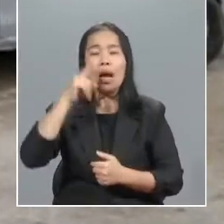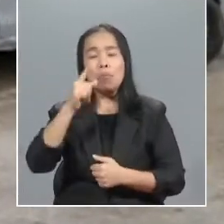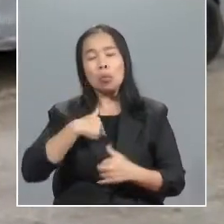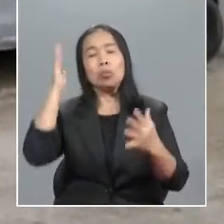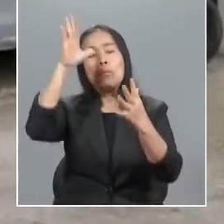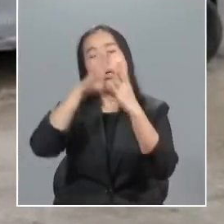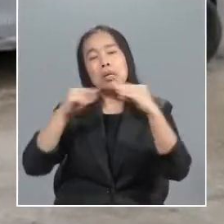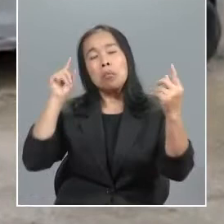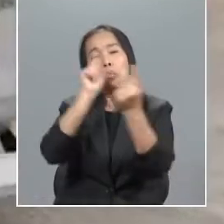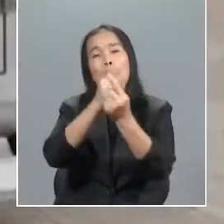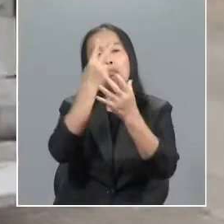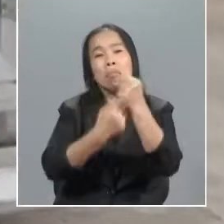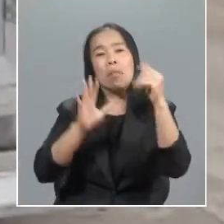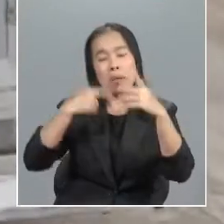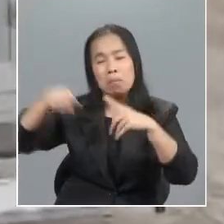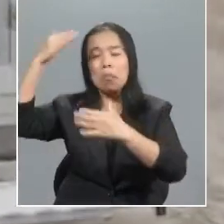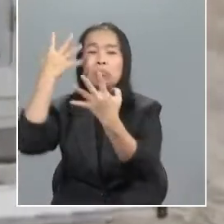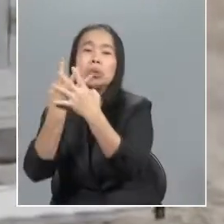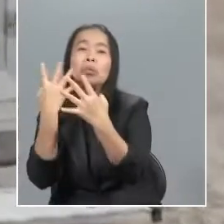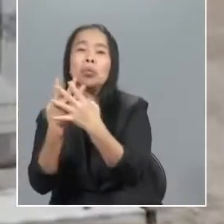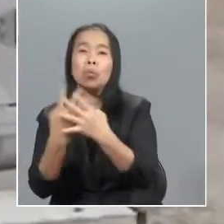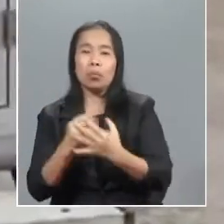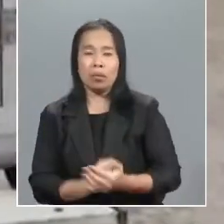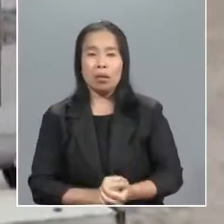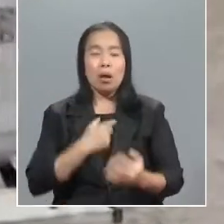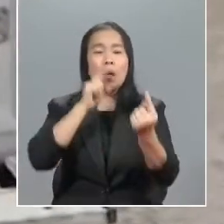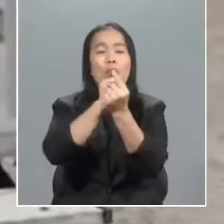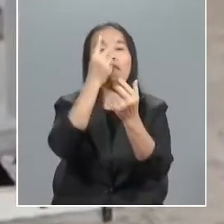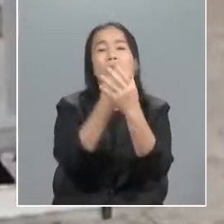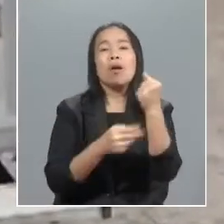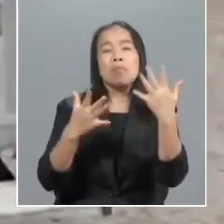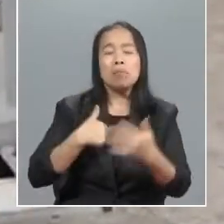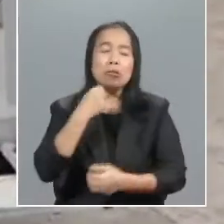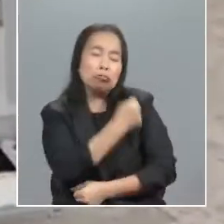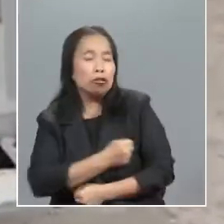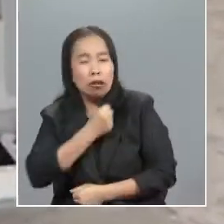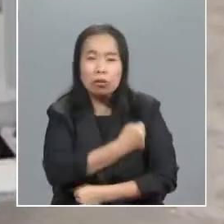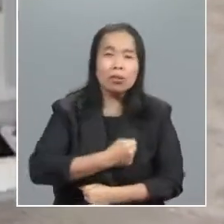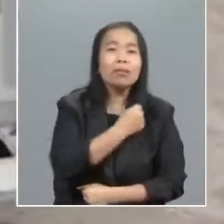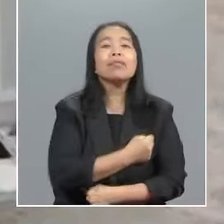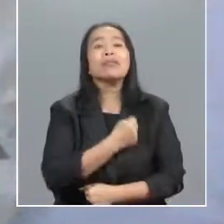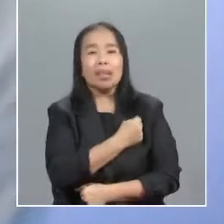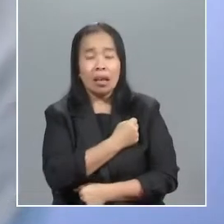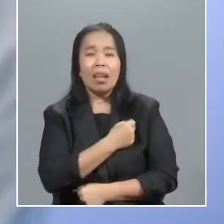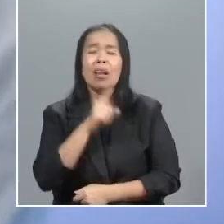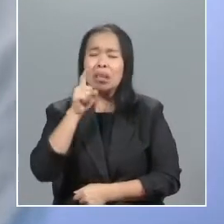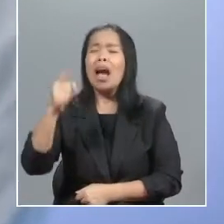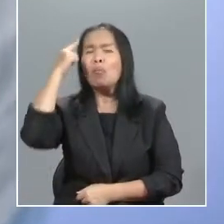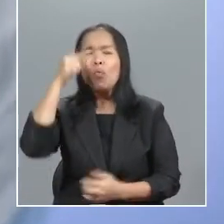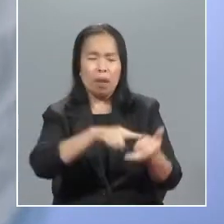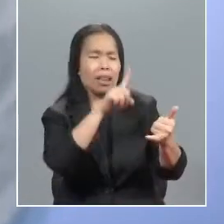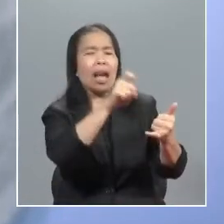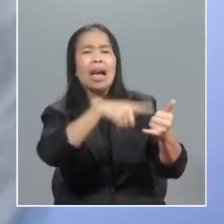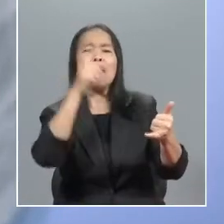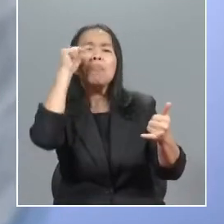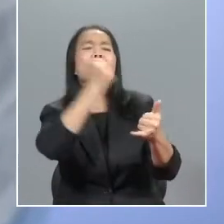แล้ว ไม่ได้เจอกันแล้ว เดี๋ย ว ต้องเข้าไปอยู่ในคุกแล้วไม่ได้เจอแฟนแล้วเสียอกเสียใจแต่ตั้มรู้ไหมว่าคนที่ตายไปเนี่ยแม่เ